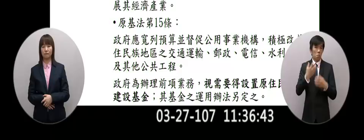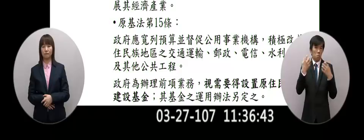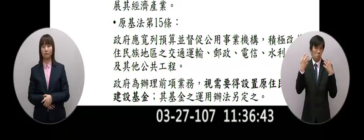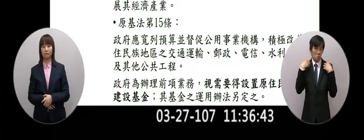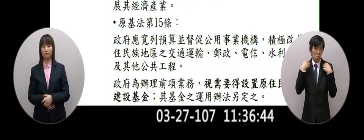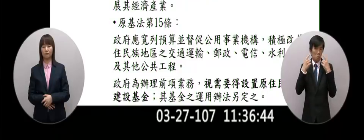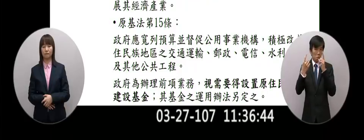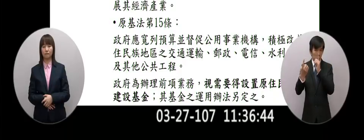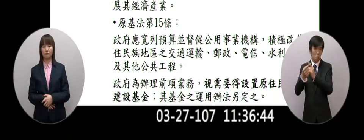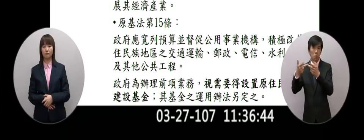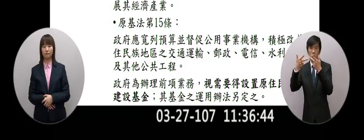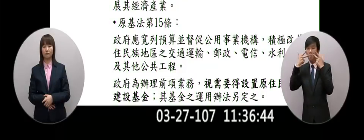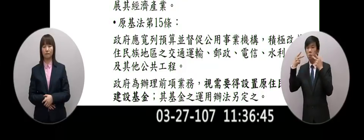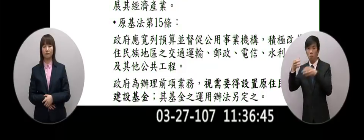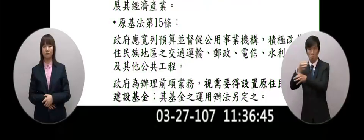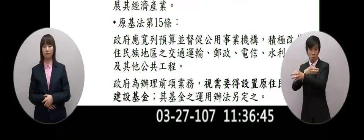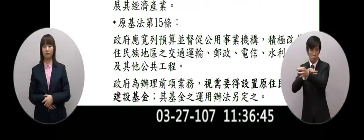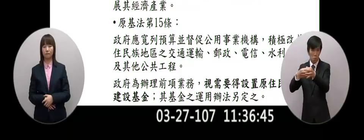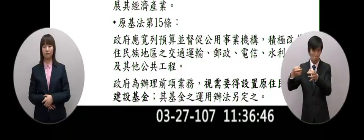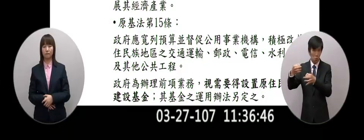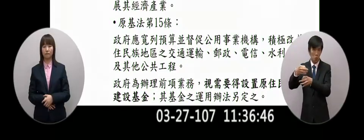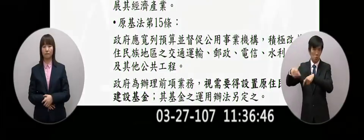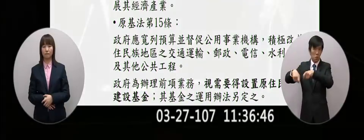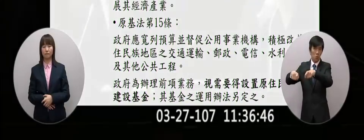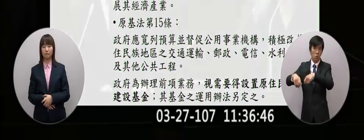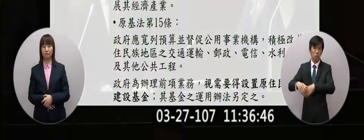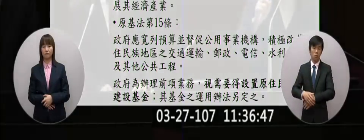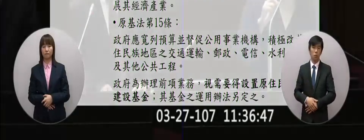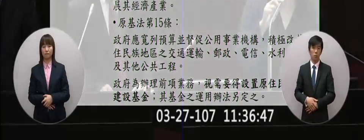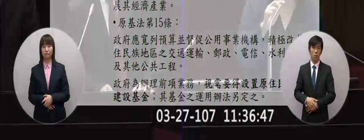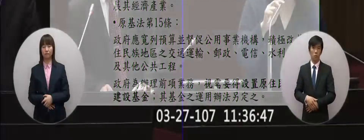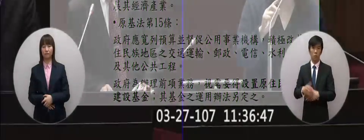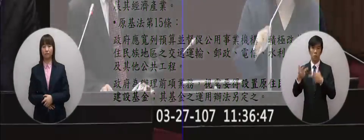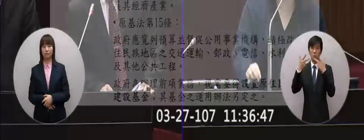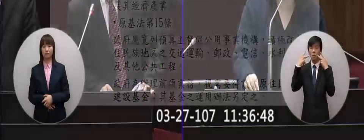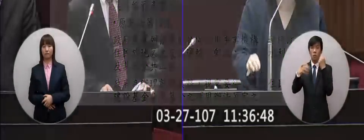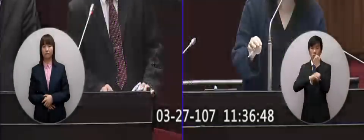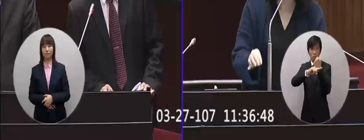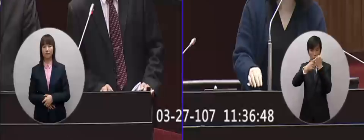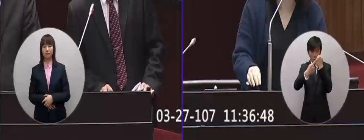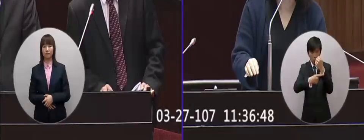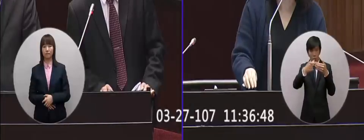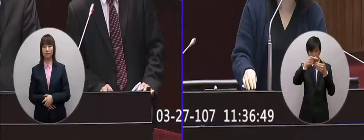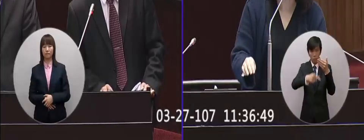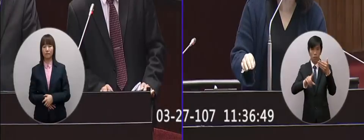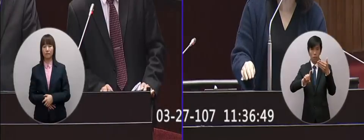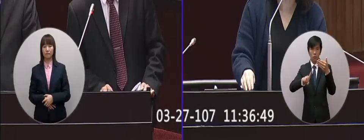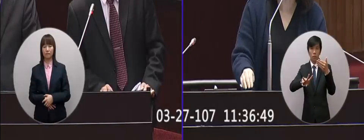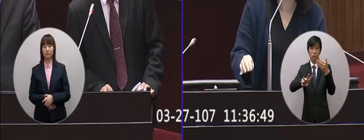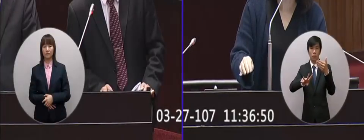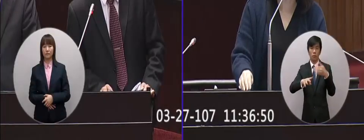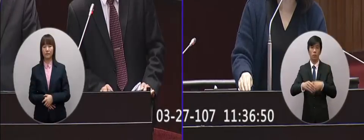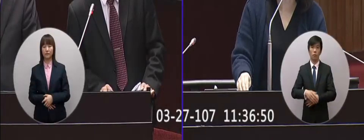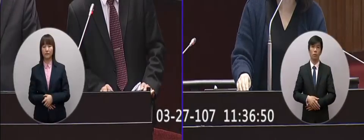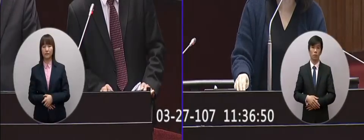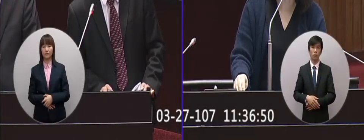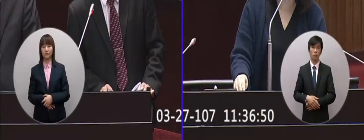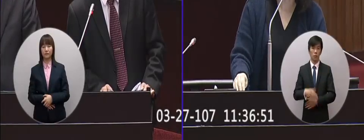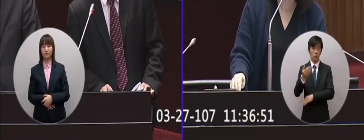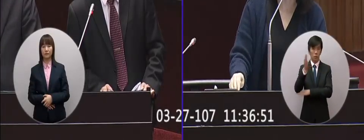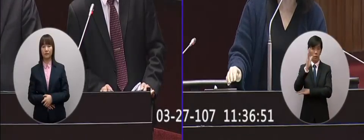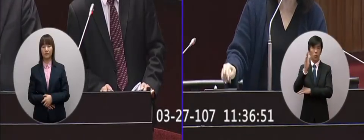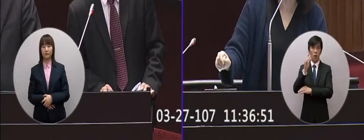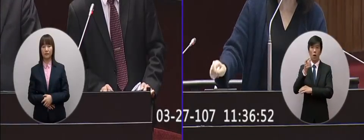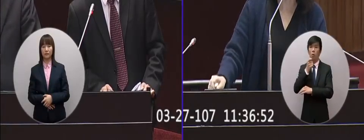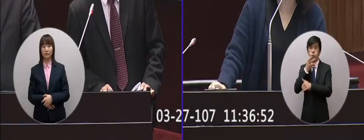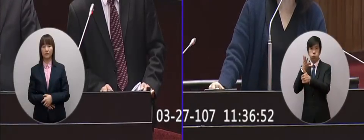针对原住民族的经济产业政策。原住民族基本法第14条，政府应该依原住民族意